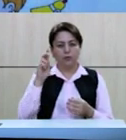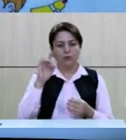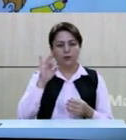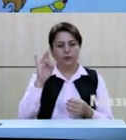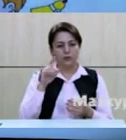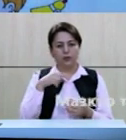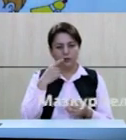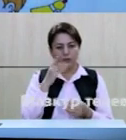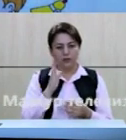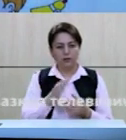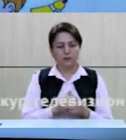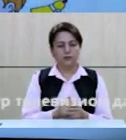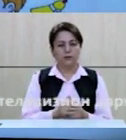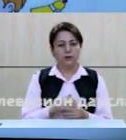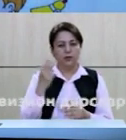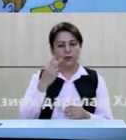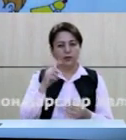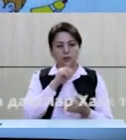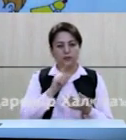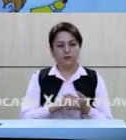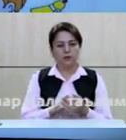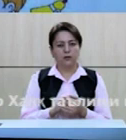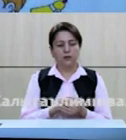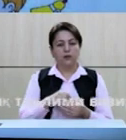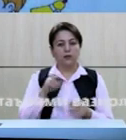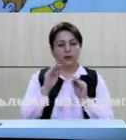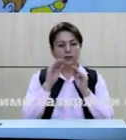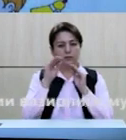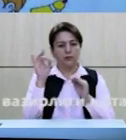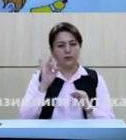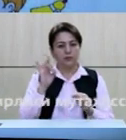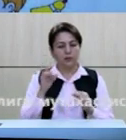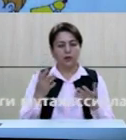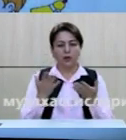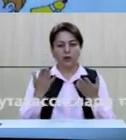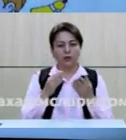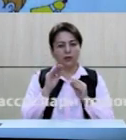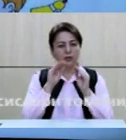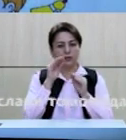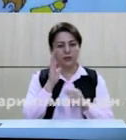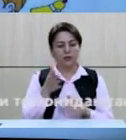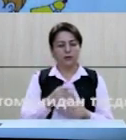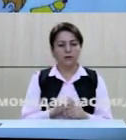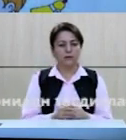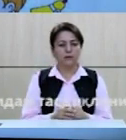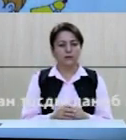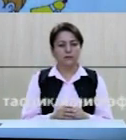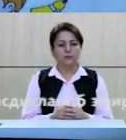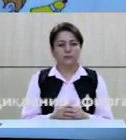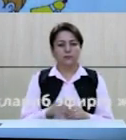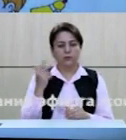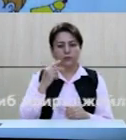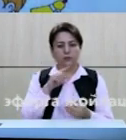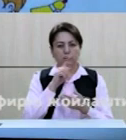ravishlar deyiladi? Ikkinchi savolimiz, yasama ravishlar qanday yasaladi?